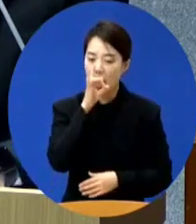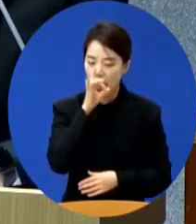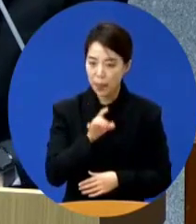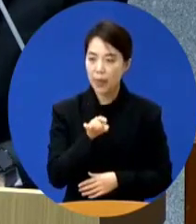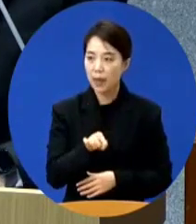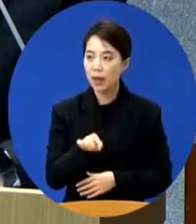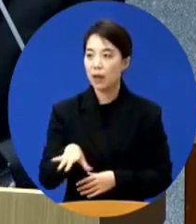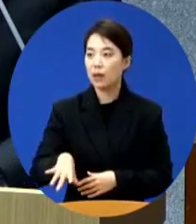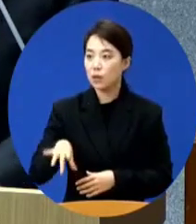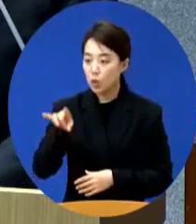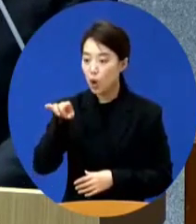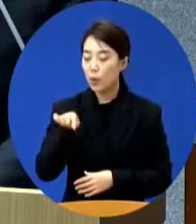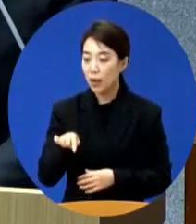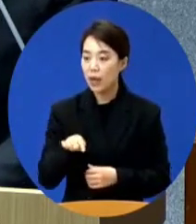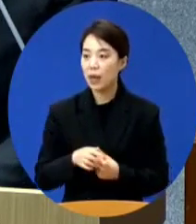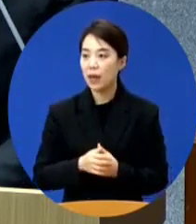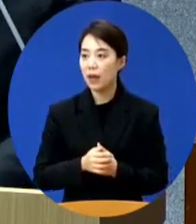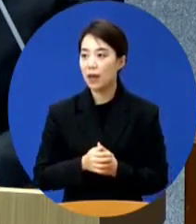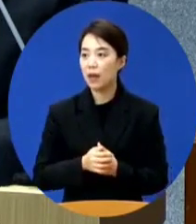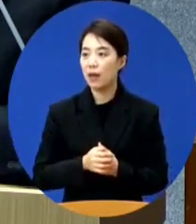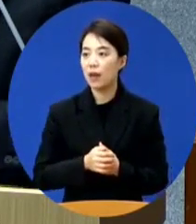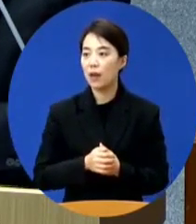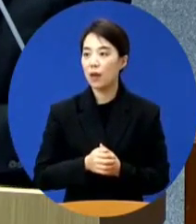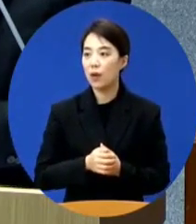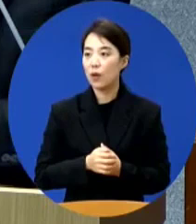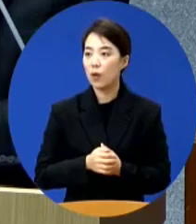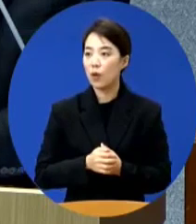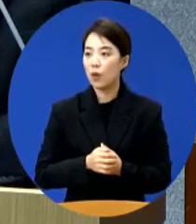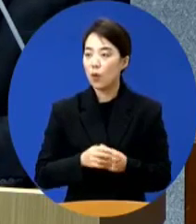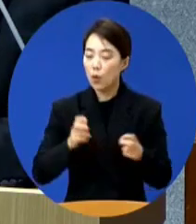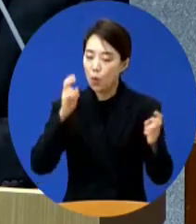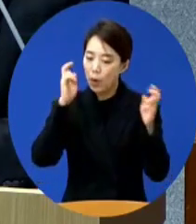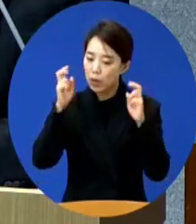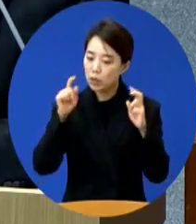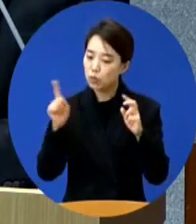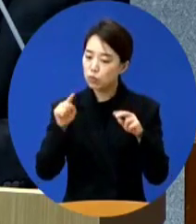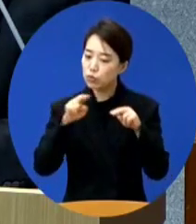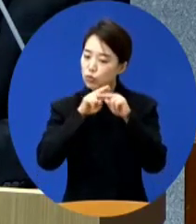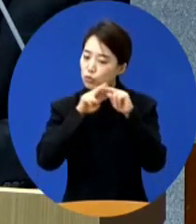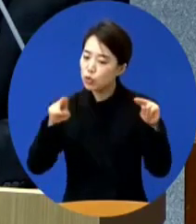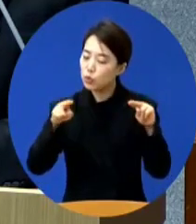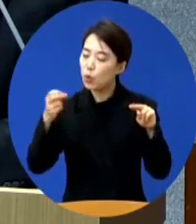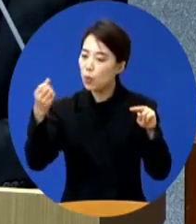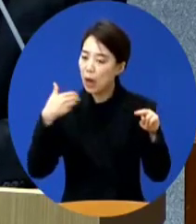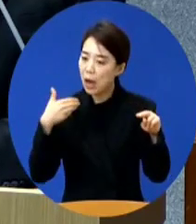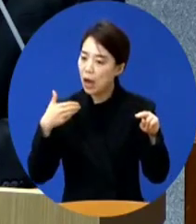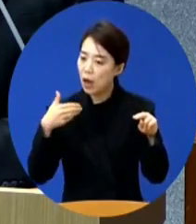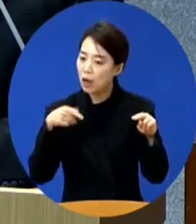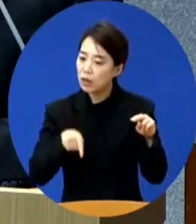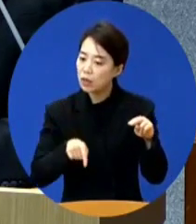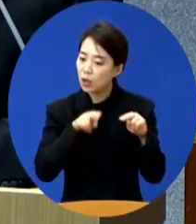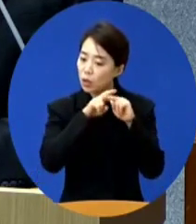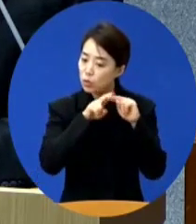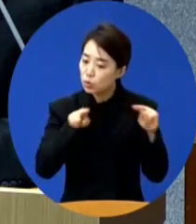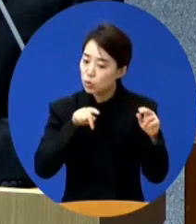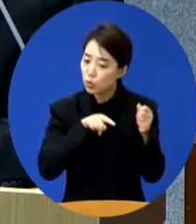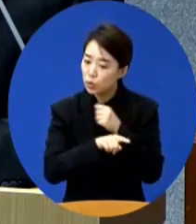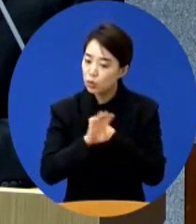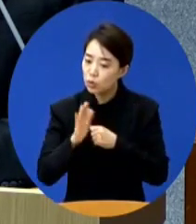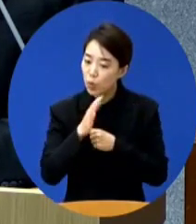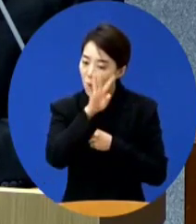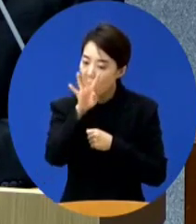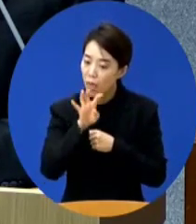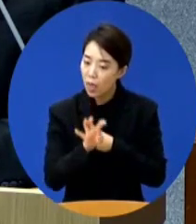그래서 처음에는 이 회사에서 무슨 취소를 얘기를 하길래, 이게 어떻게 취소 사유가